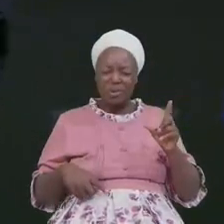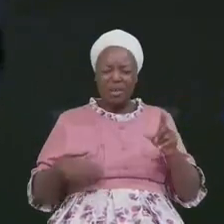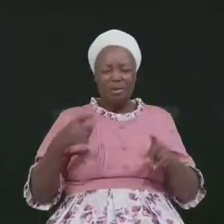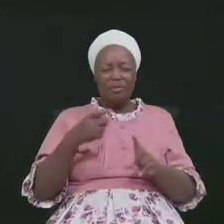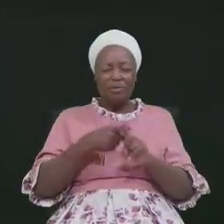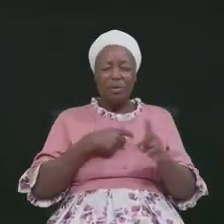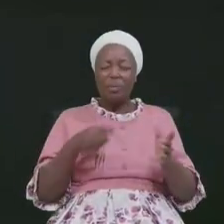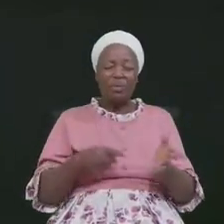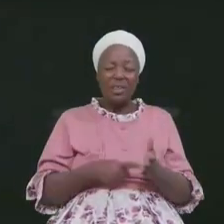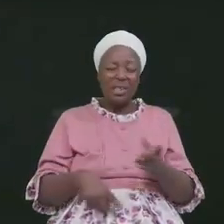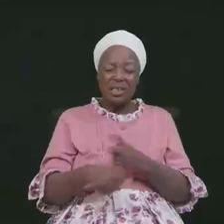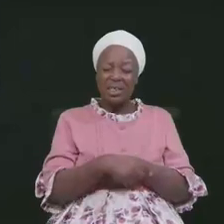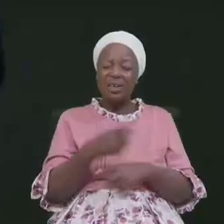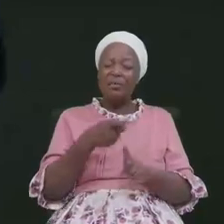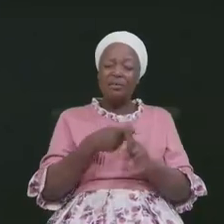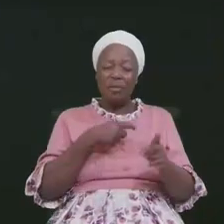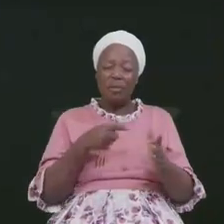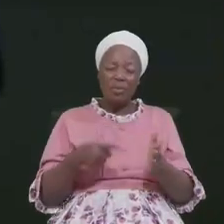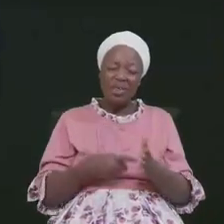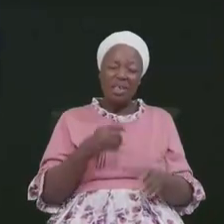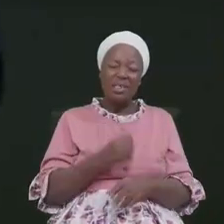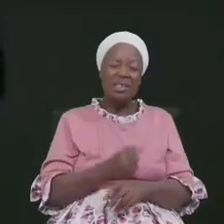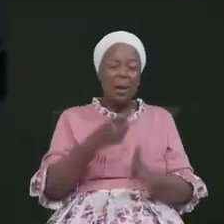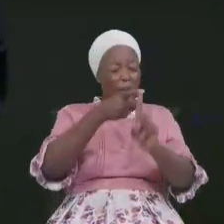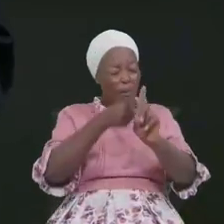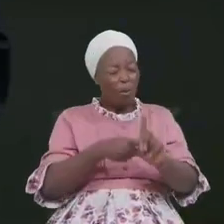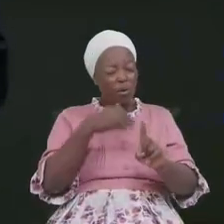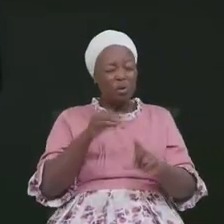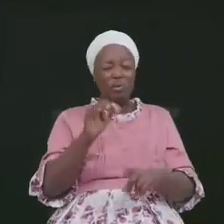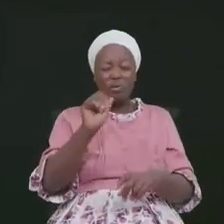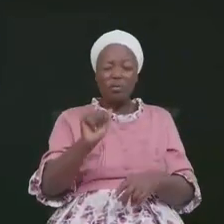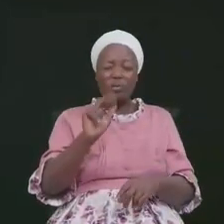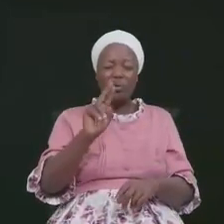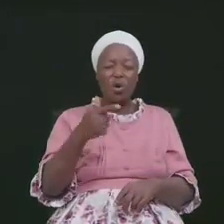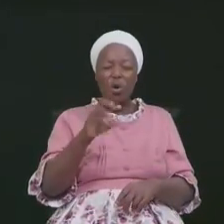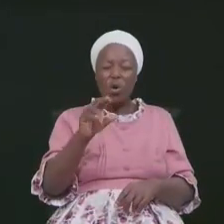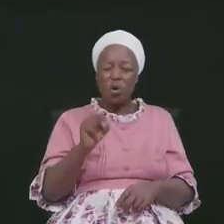jour, à partir de ce mois d'août 2023,